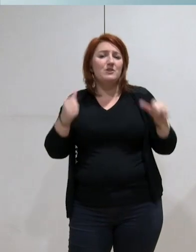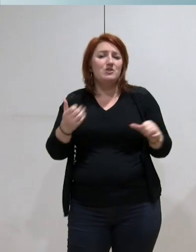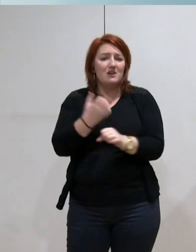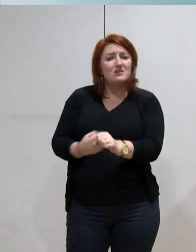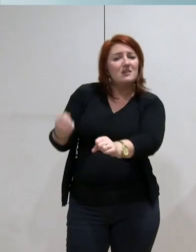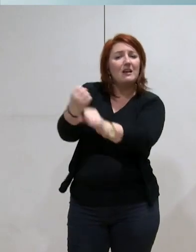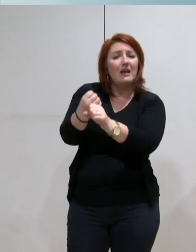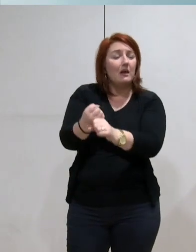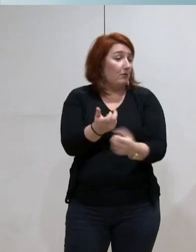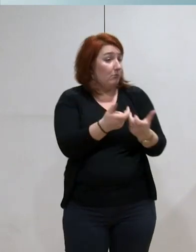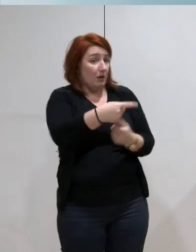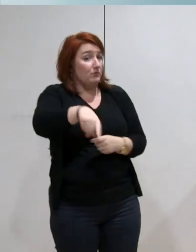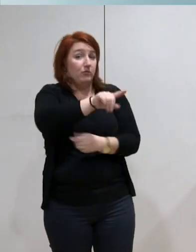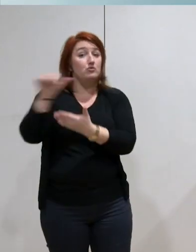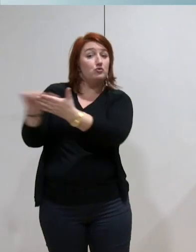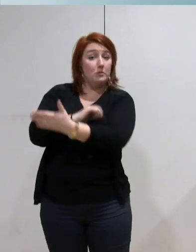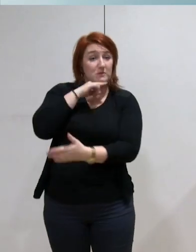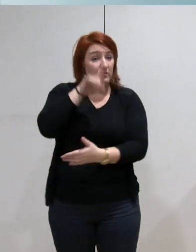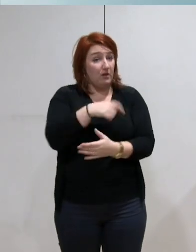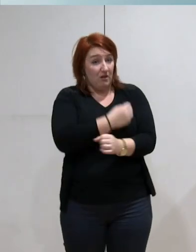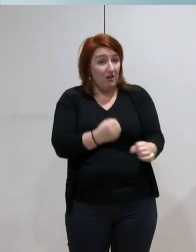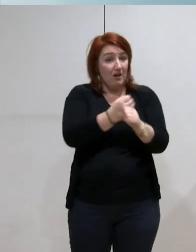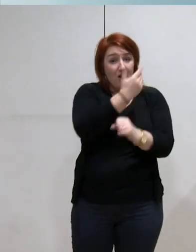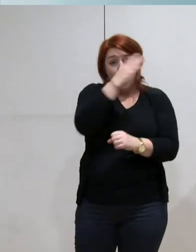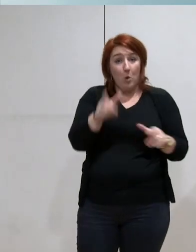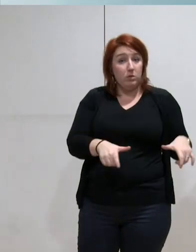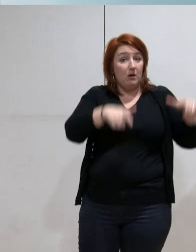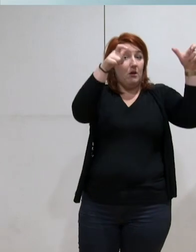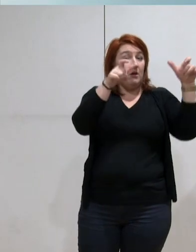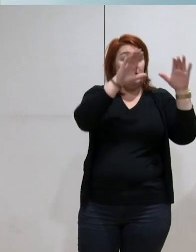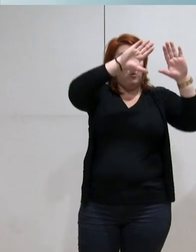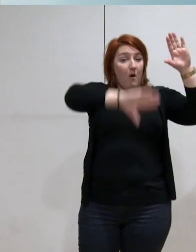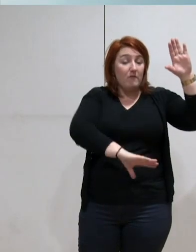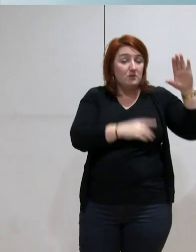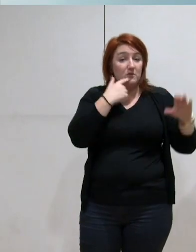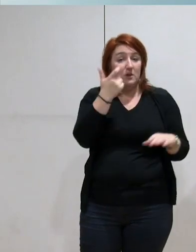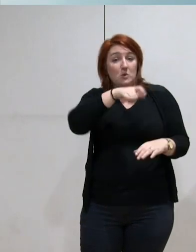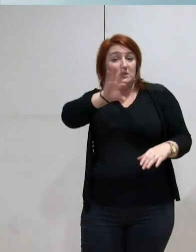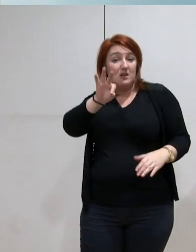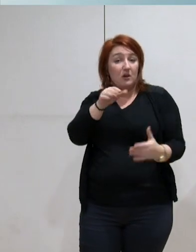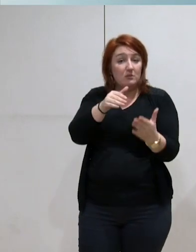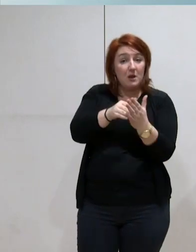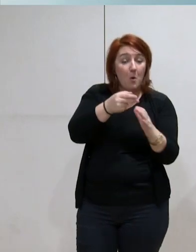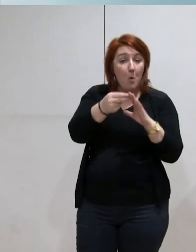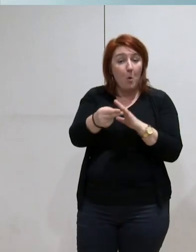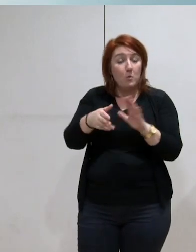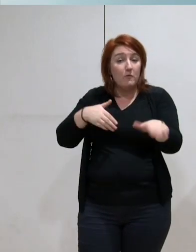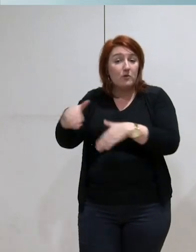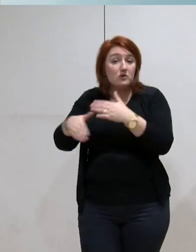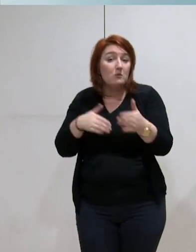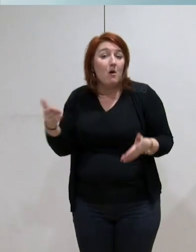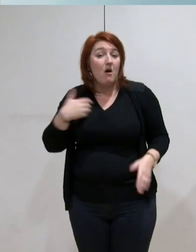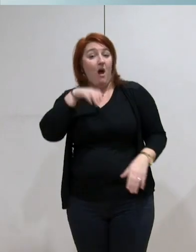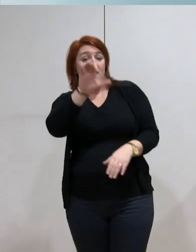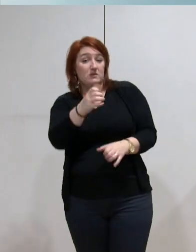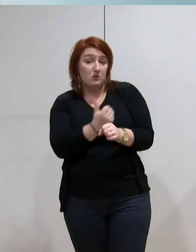créer d'autres systèmes de0000 € d'investissement 50000 € de fonctionnement par an nous serions attaqués beaucoup plus rapidement à